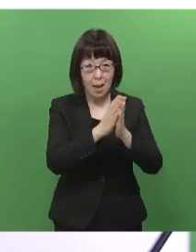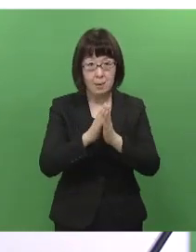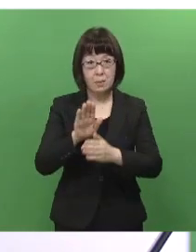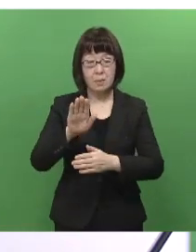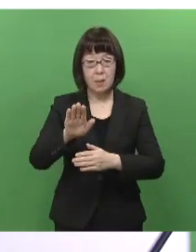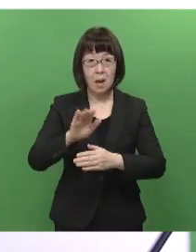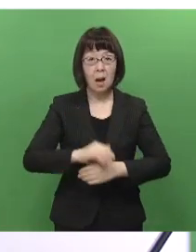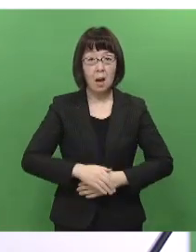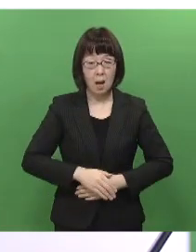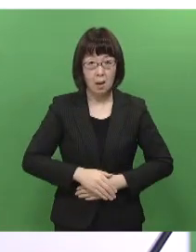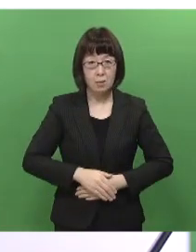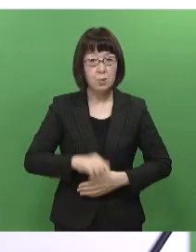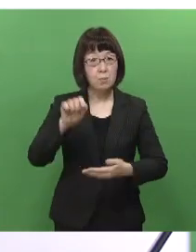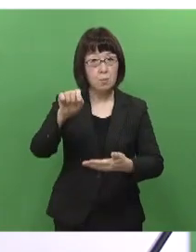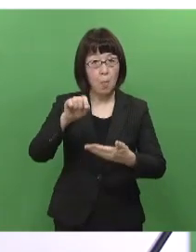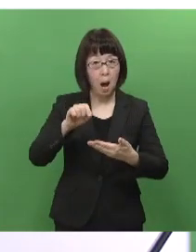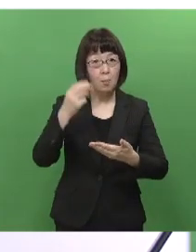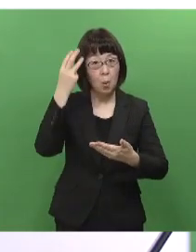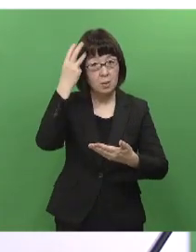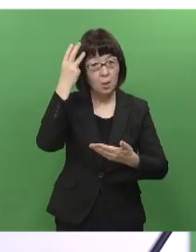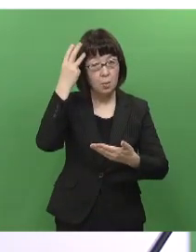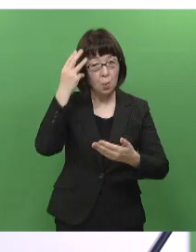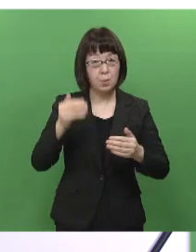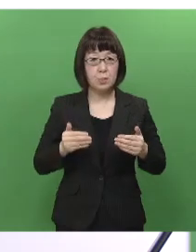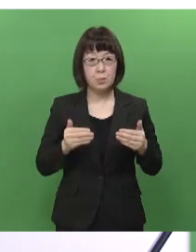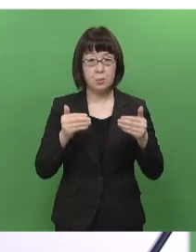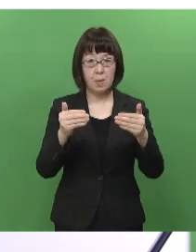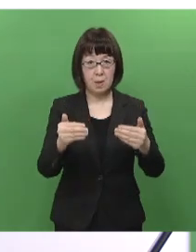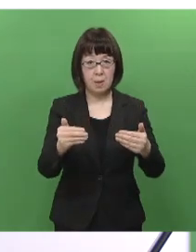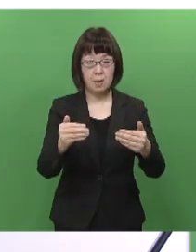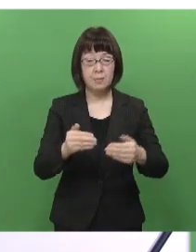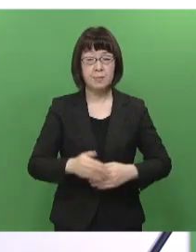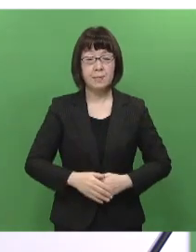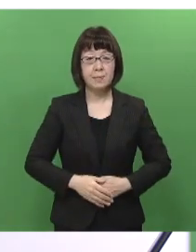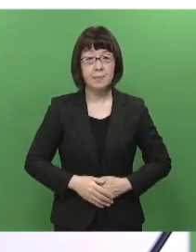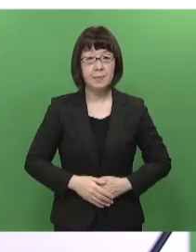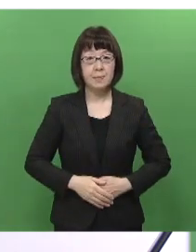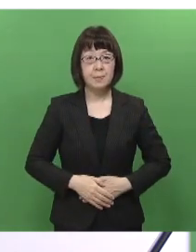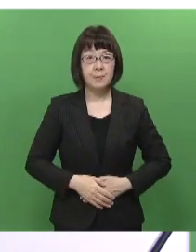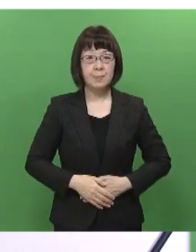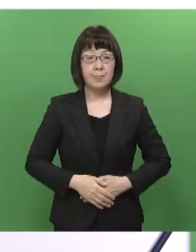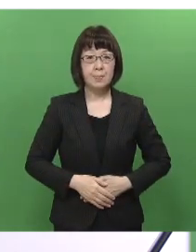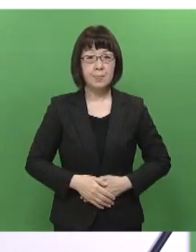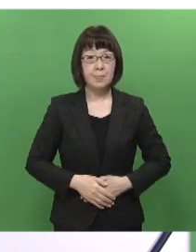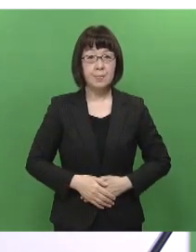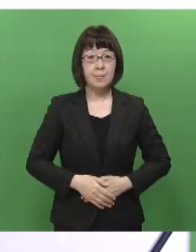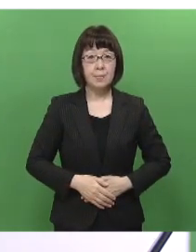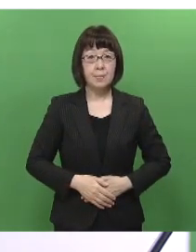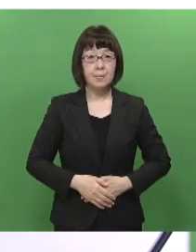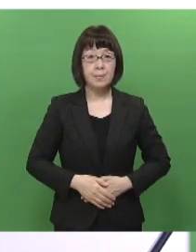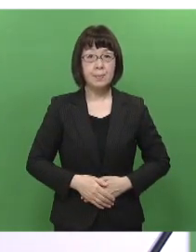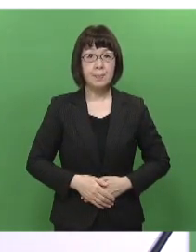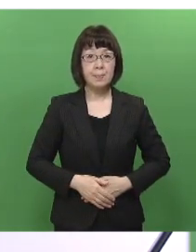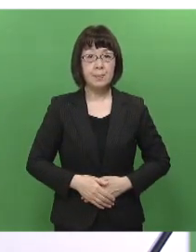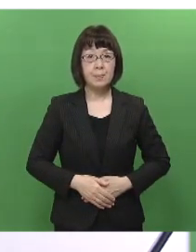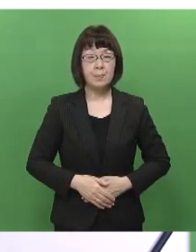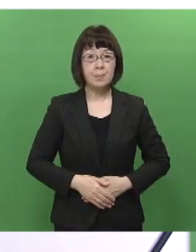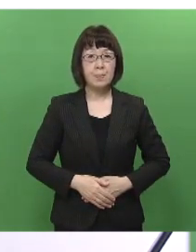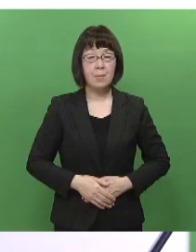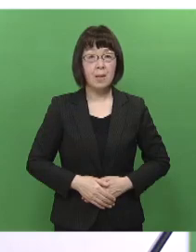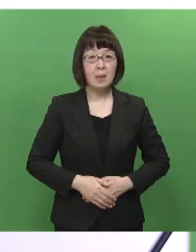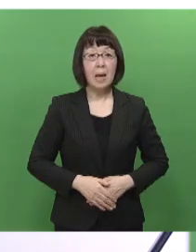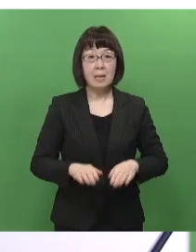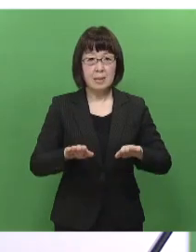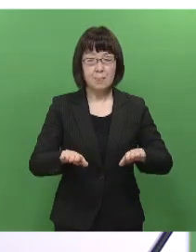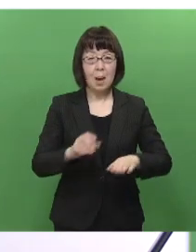ことも参考にしながら進めていくということになろうかと思っております。今ちょうど非常に厳し